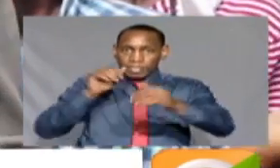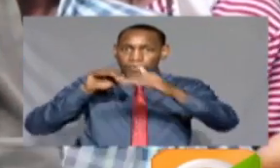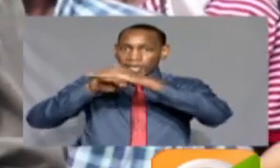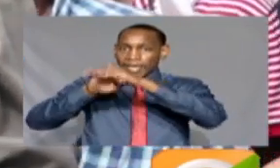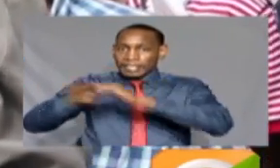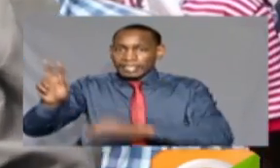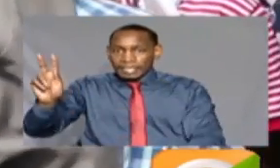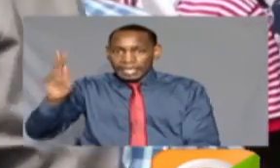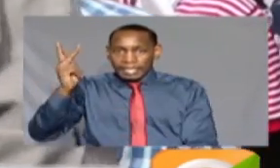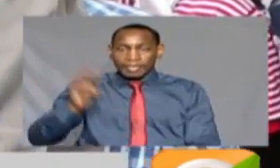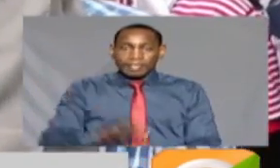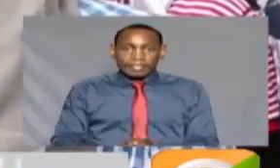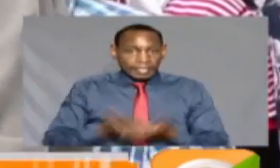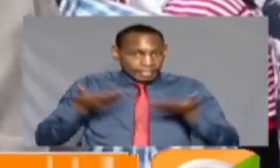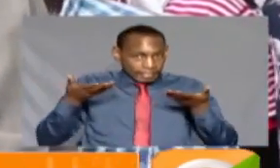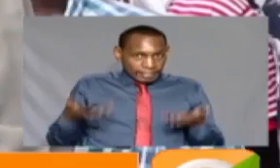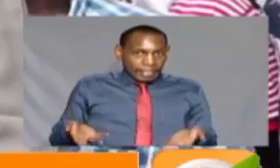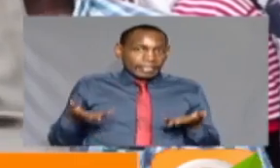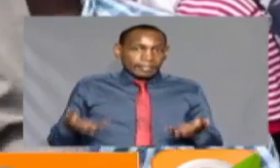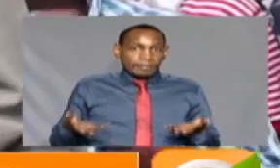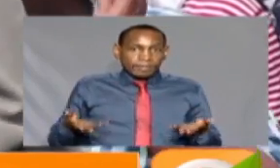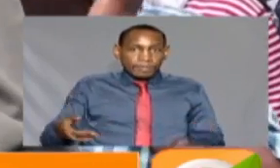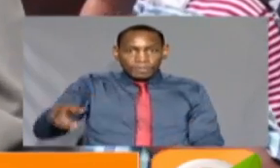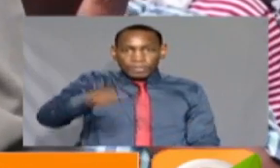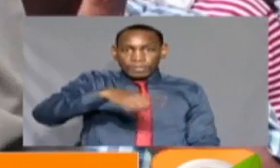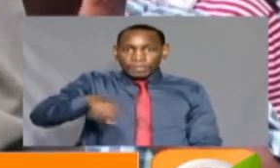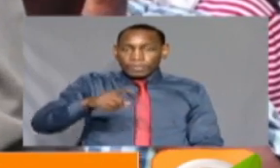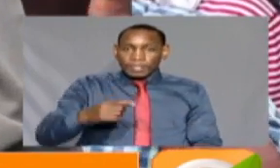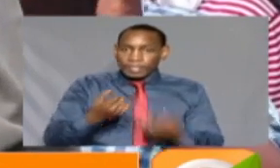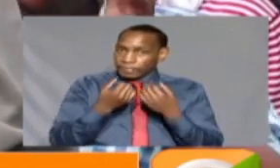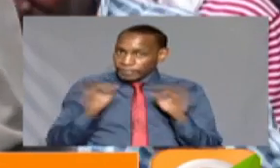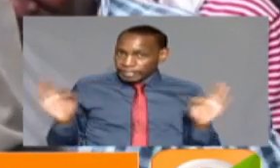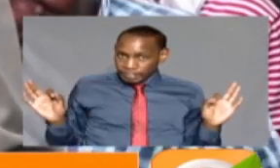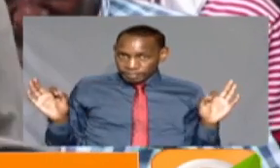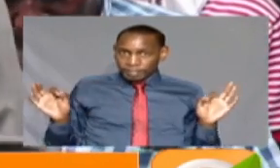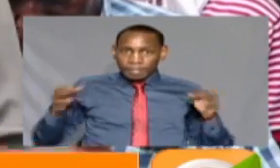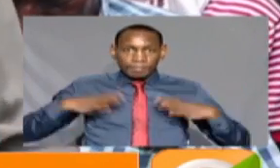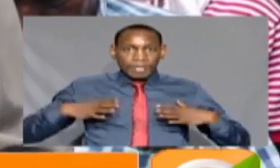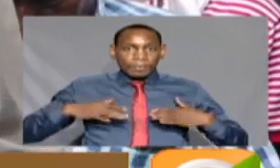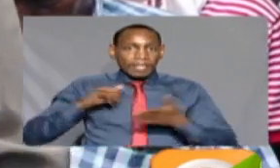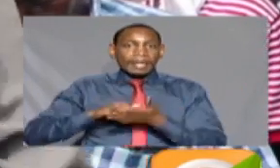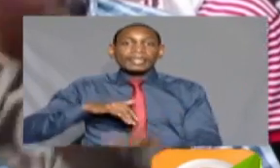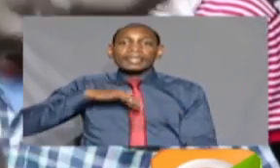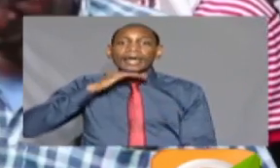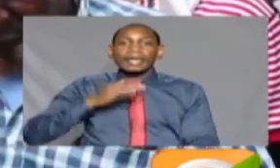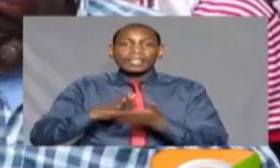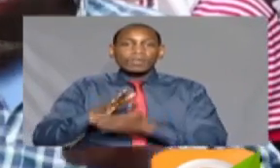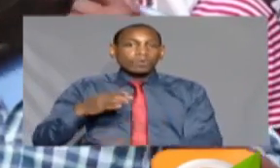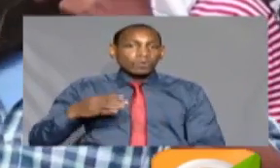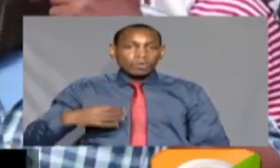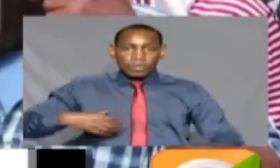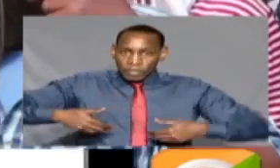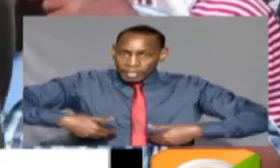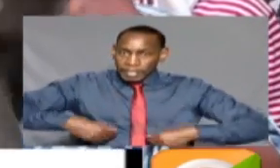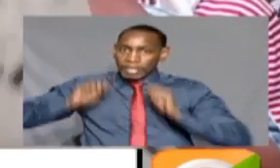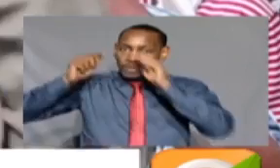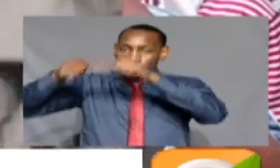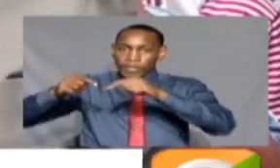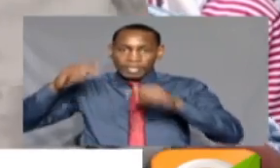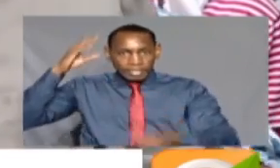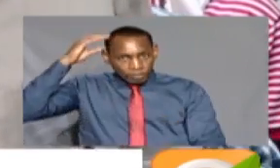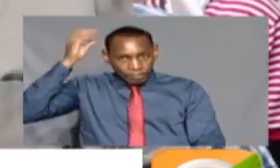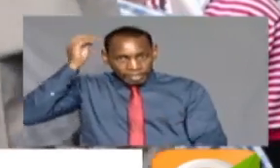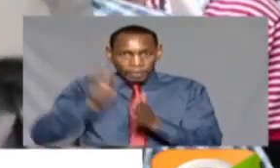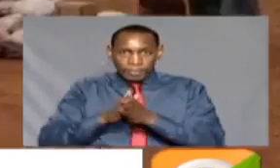So sasa sisi tuko huru bana. Watu sasa watakufa na njaa wakielekea Somalia na Ethiopia